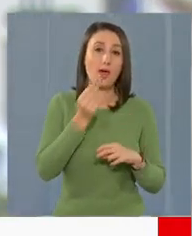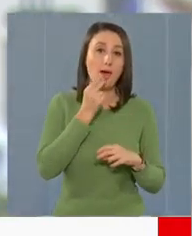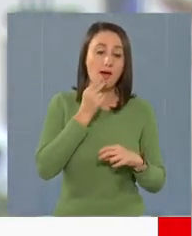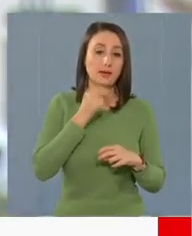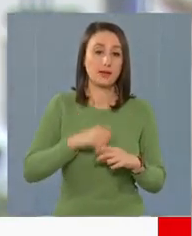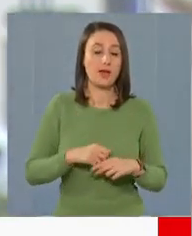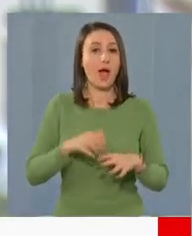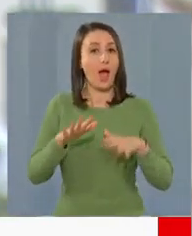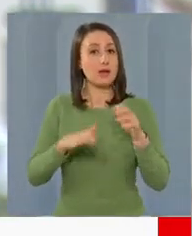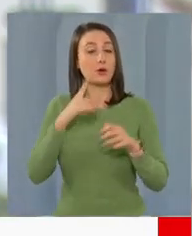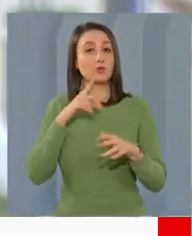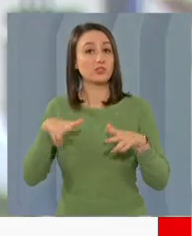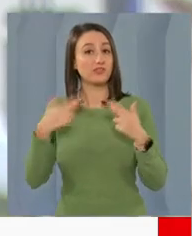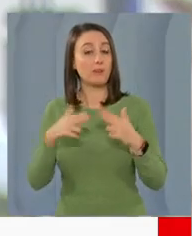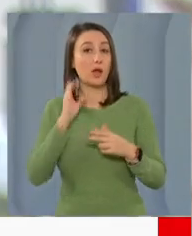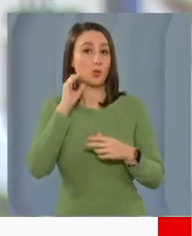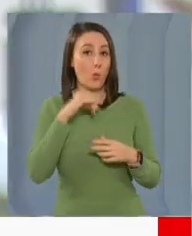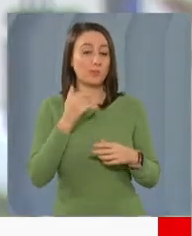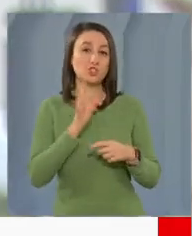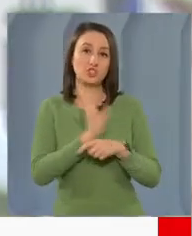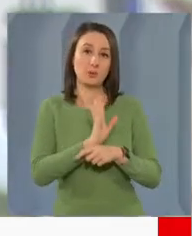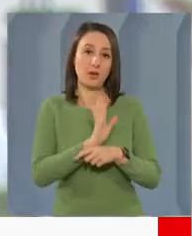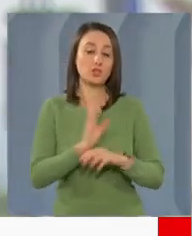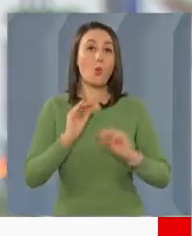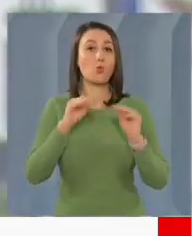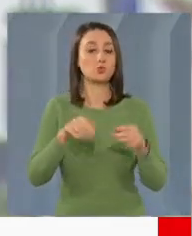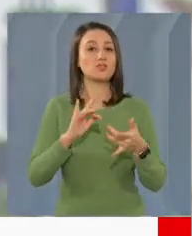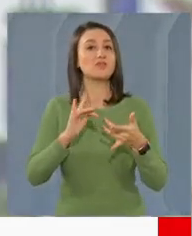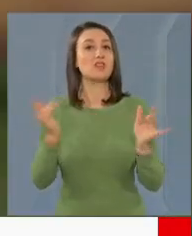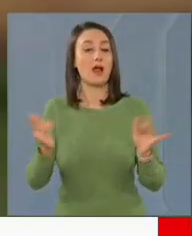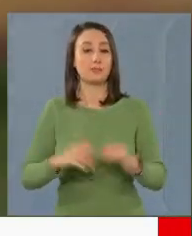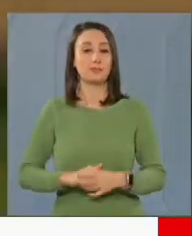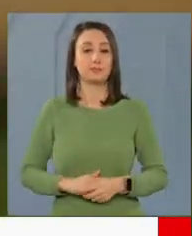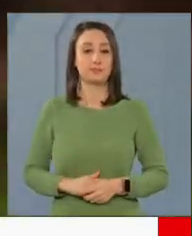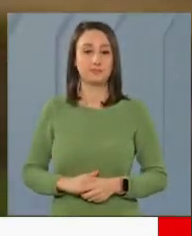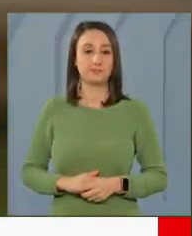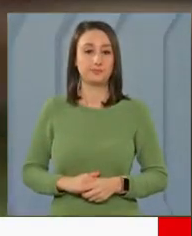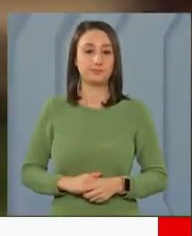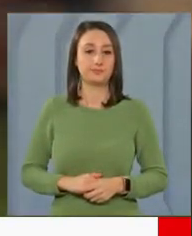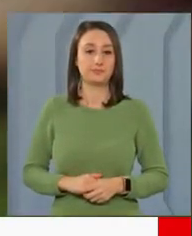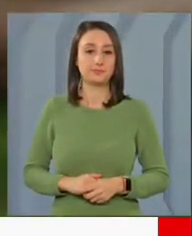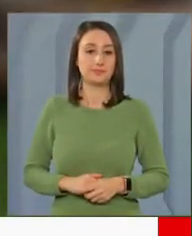hrană. Animalul a fost filmat de locatari, iar imaginile au ajuns virale.